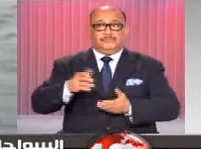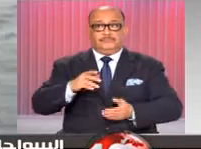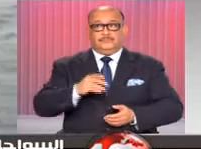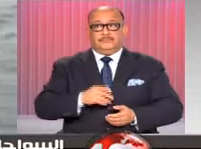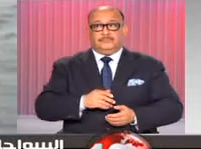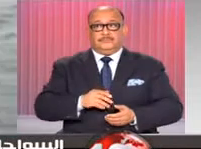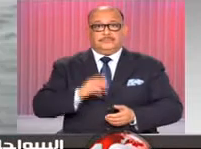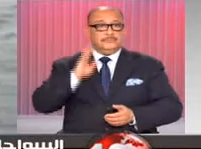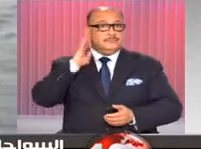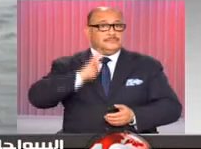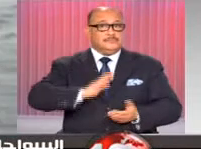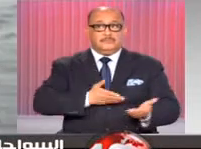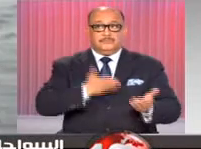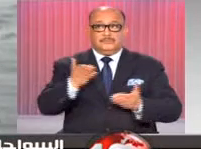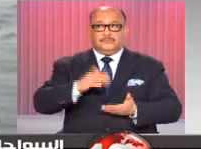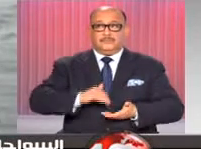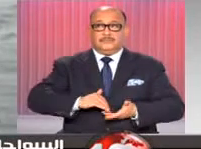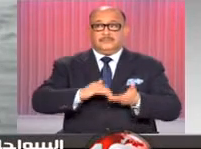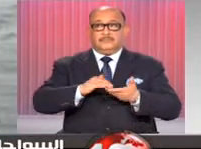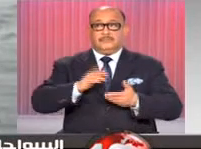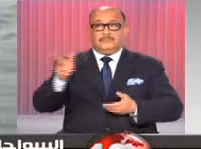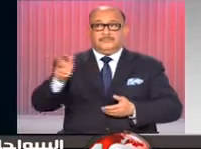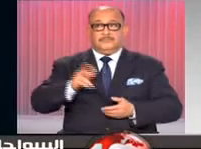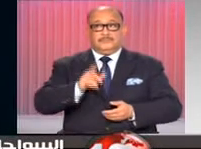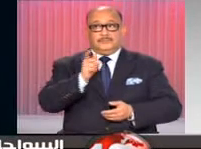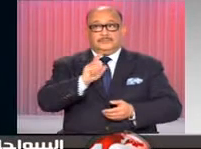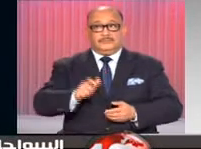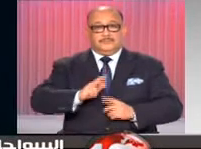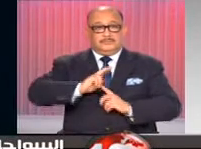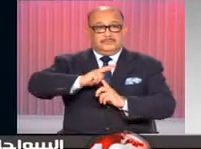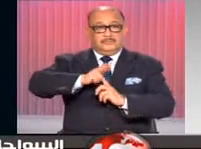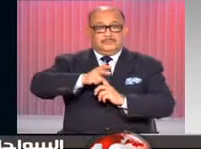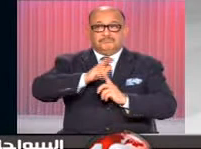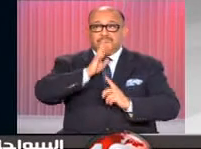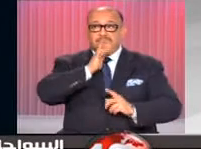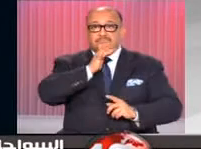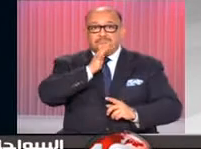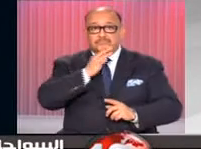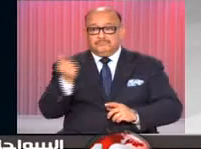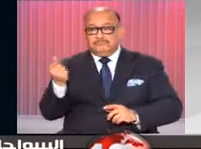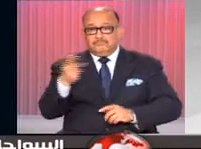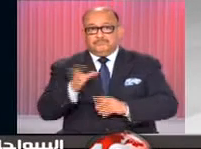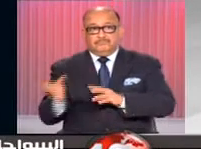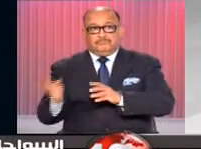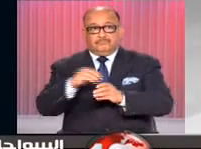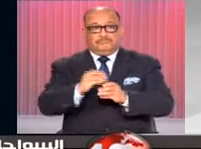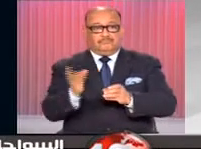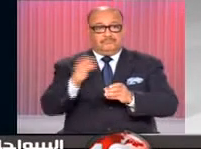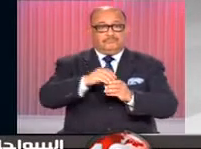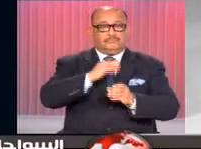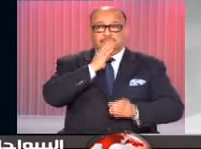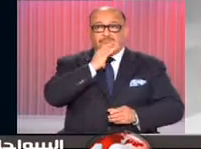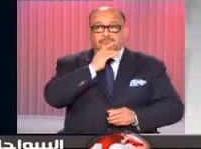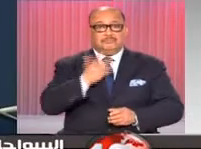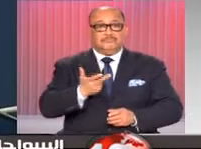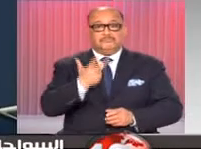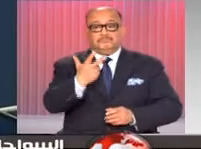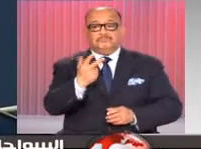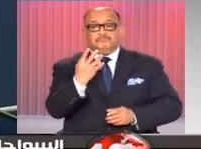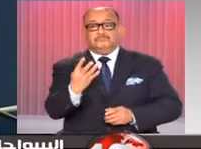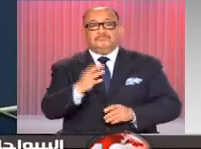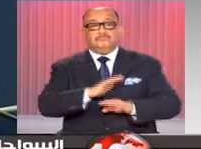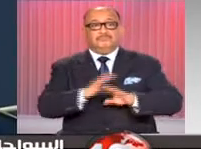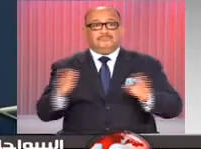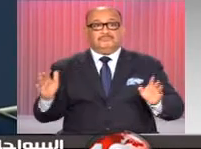ميتا، بينما تمكنوا من إنقاذ زوجته. وكان المتحدث باسم شركة العبارات اليونانية قد أعلن ليلة